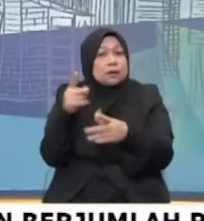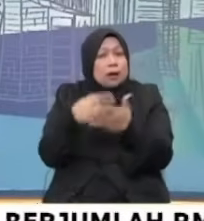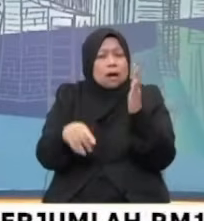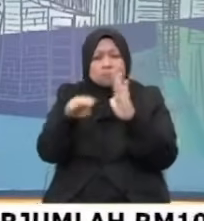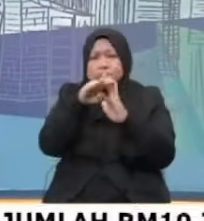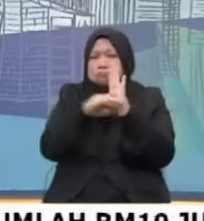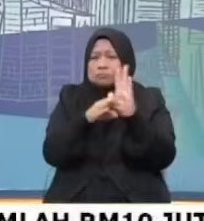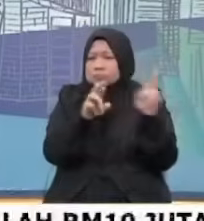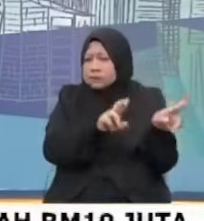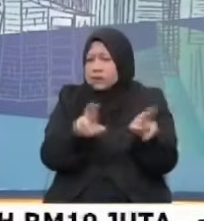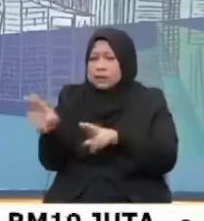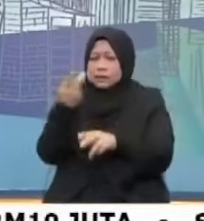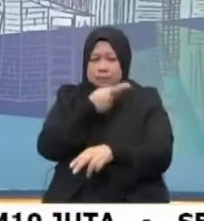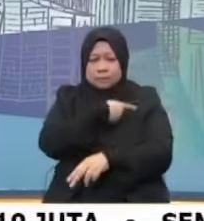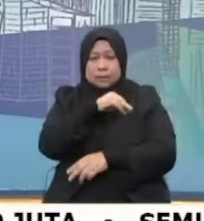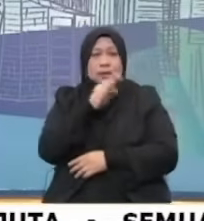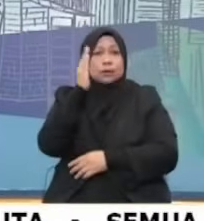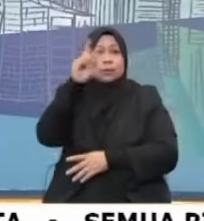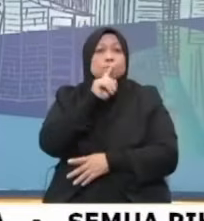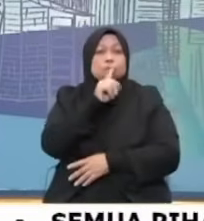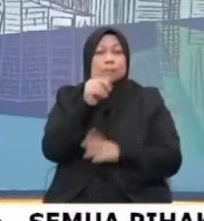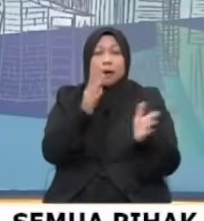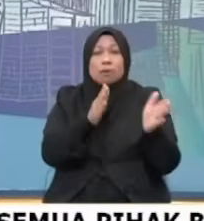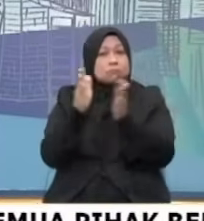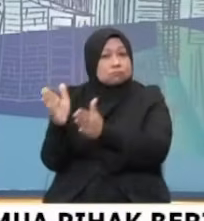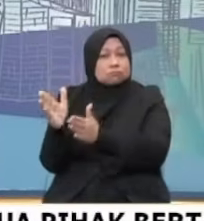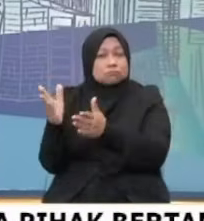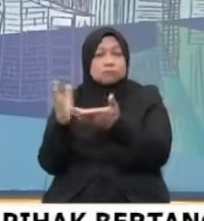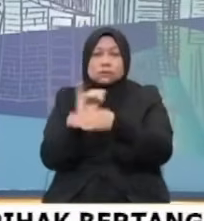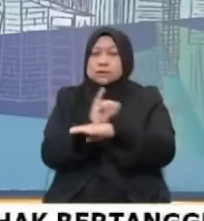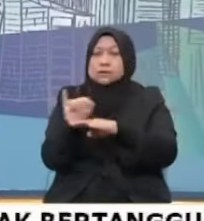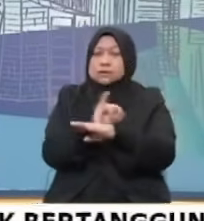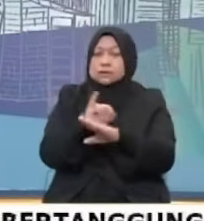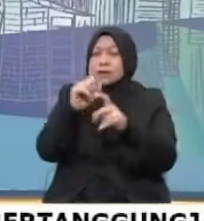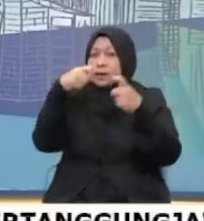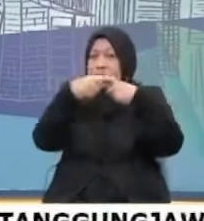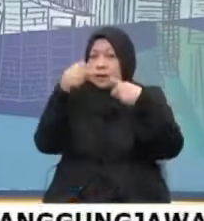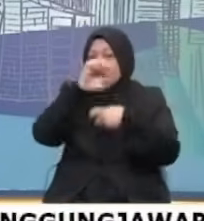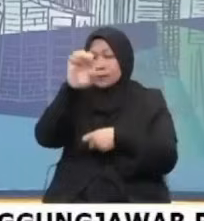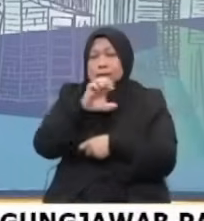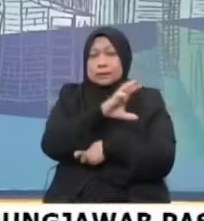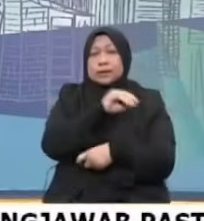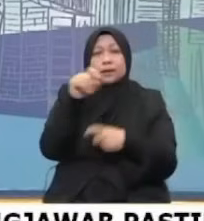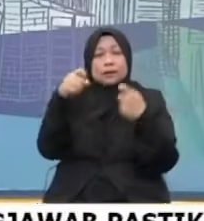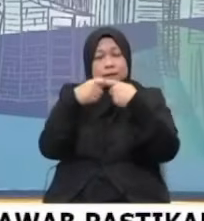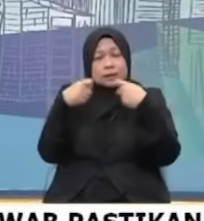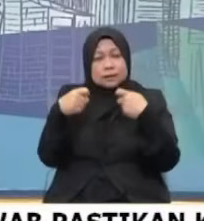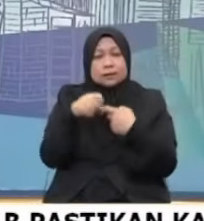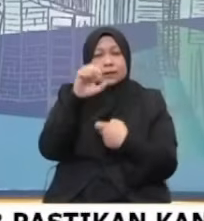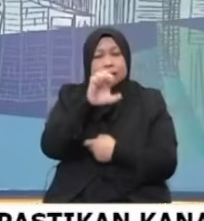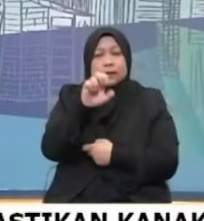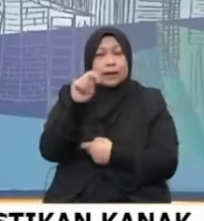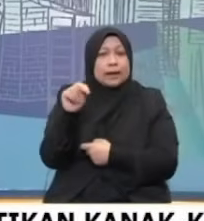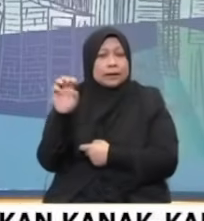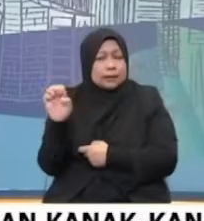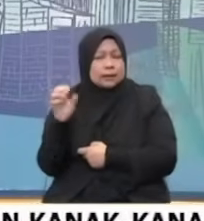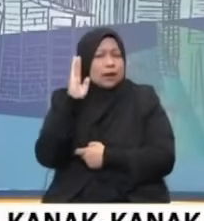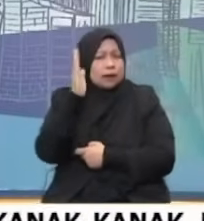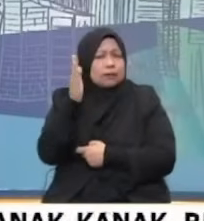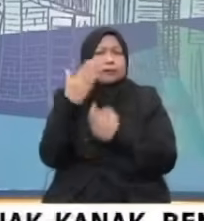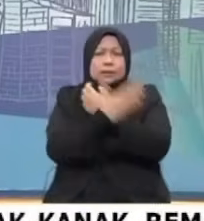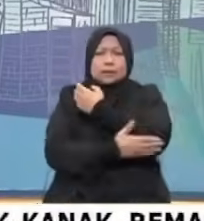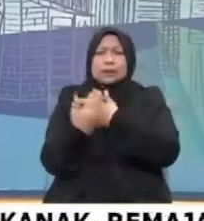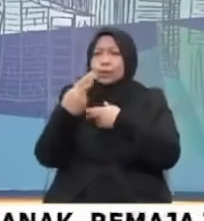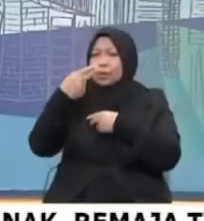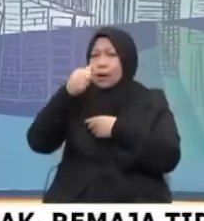rancangan Kementerian untuk memposisikan industri elektrik dan elektronik ataupun en negara sebagai